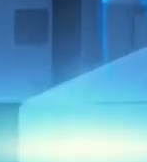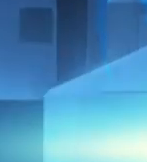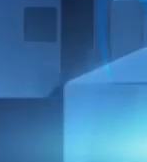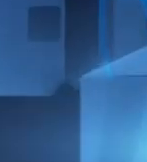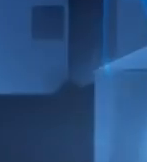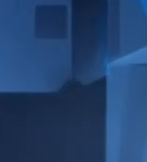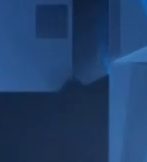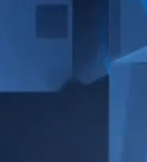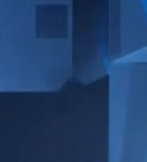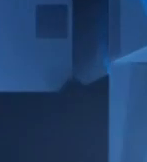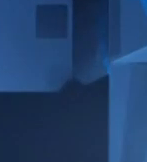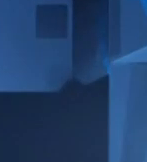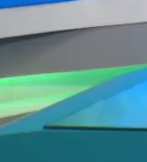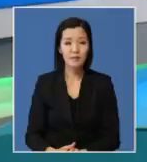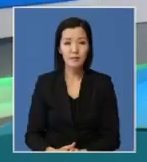Антелов, Жетісу телеарнасы.